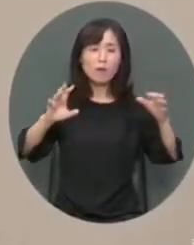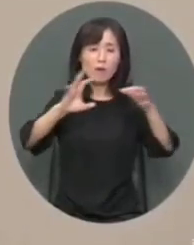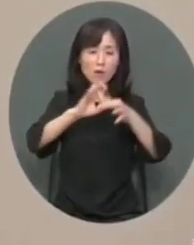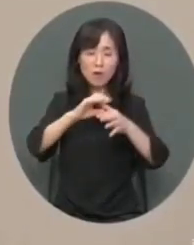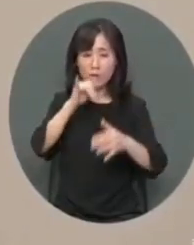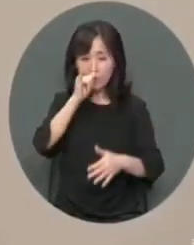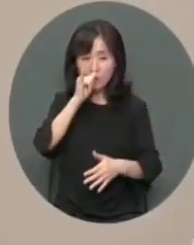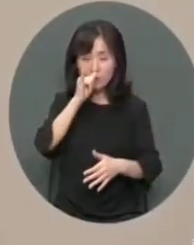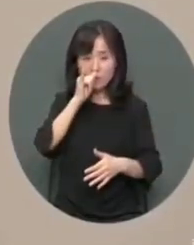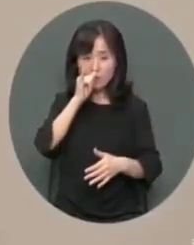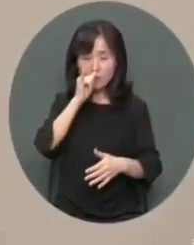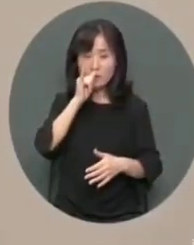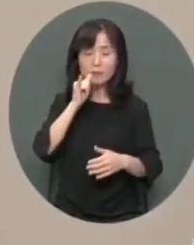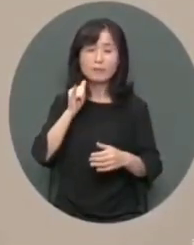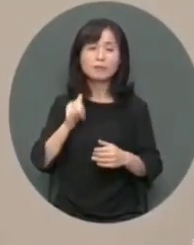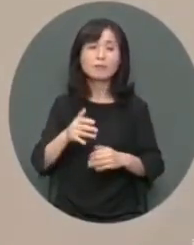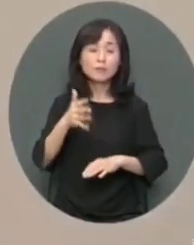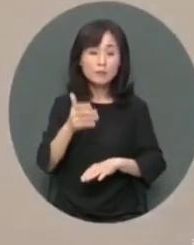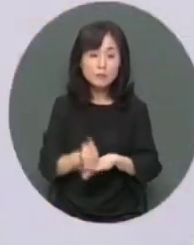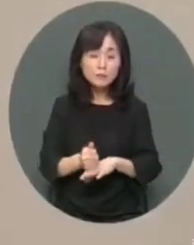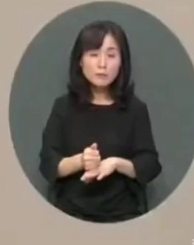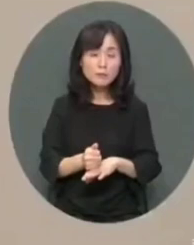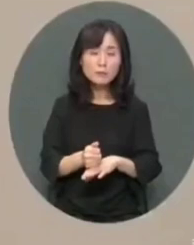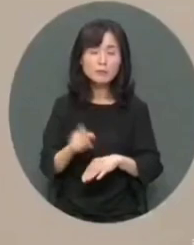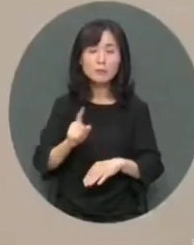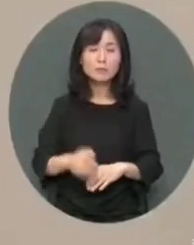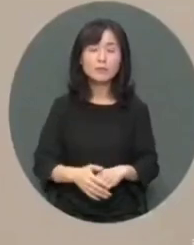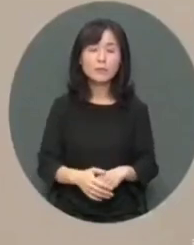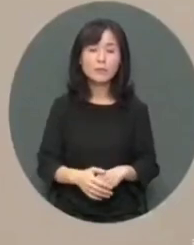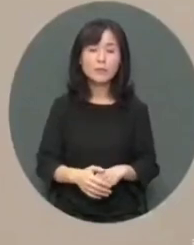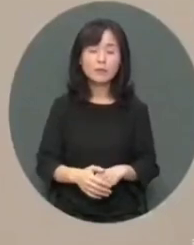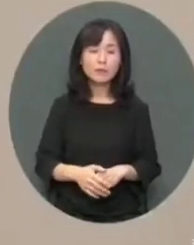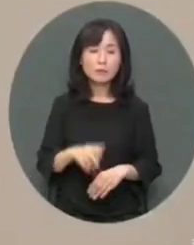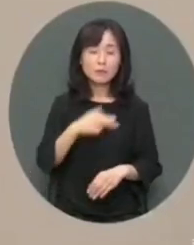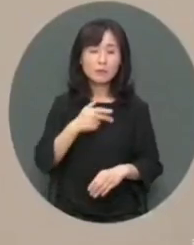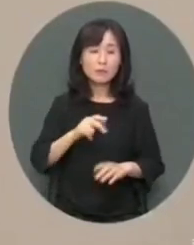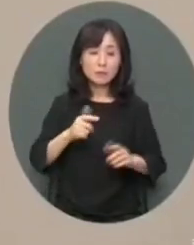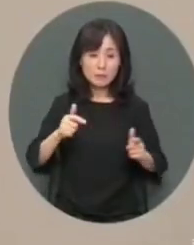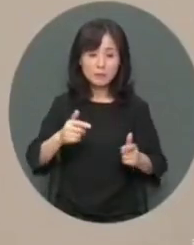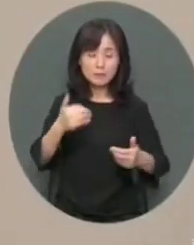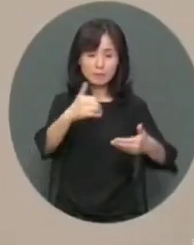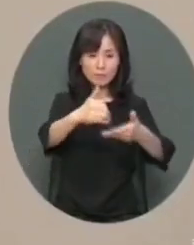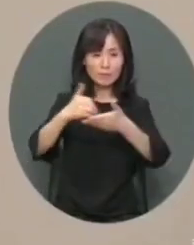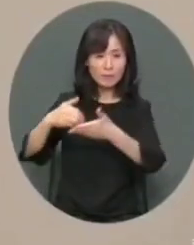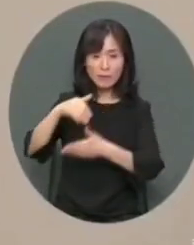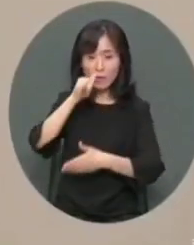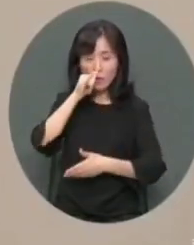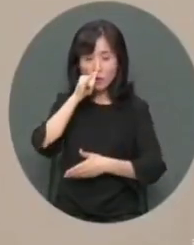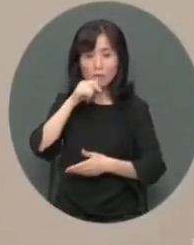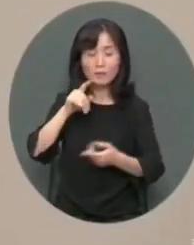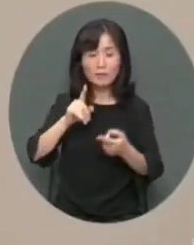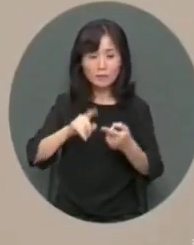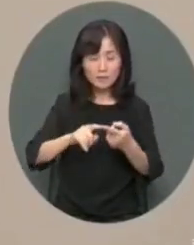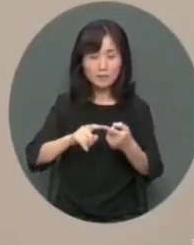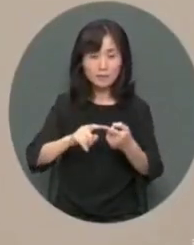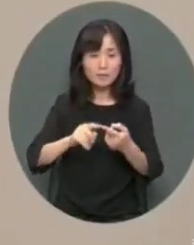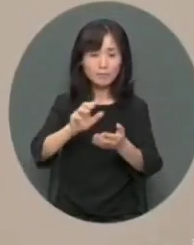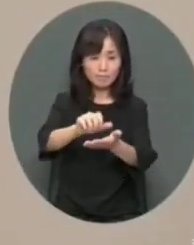있으니까 그래서 의석에서 여러 의원님들이 이의를 제기하고 있습니다. 이런 점을